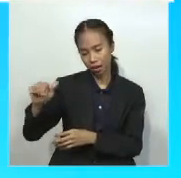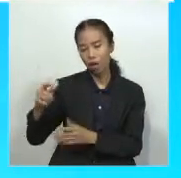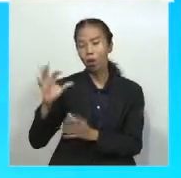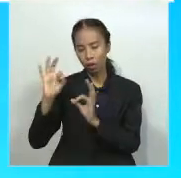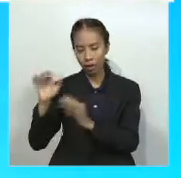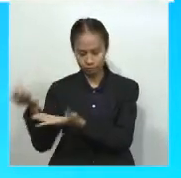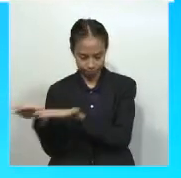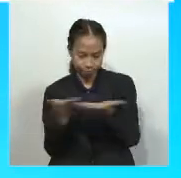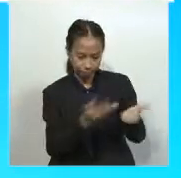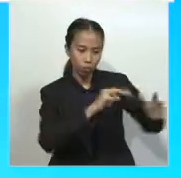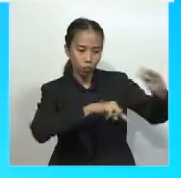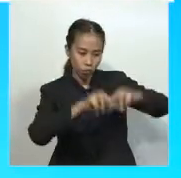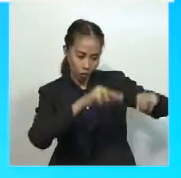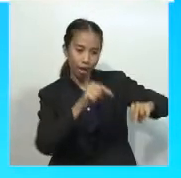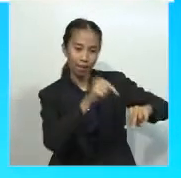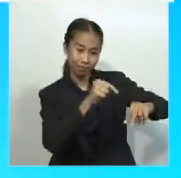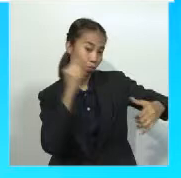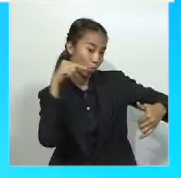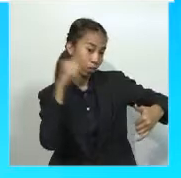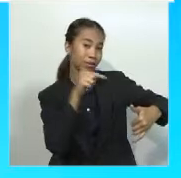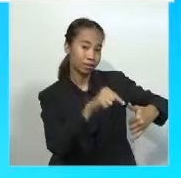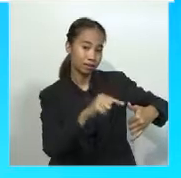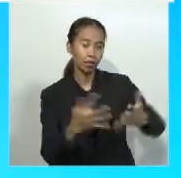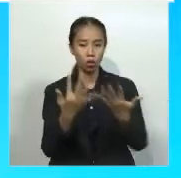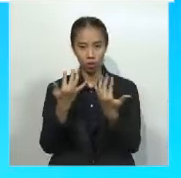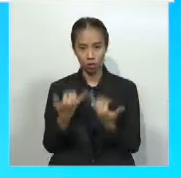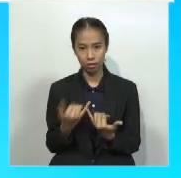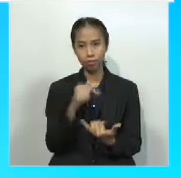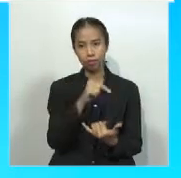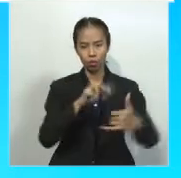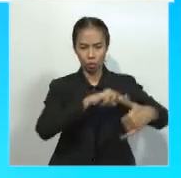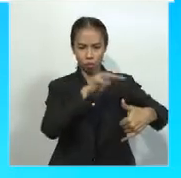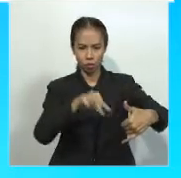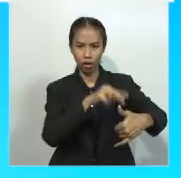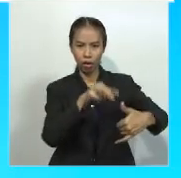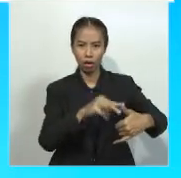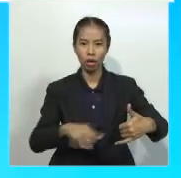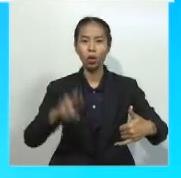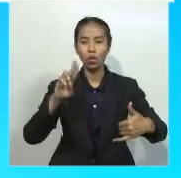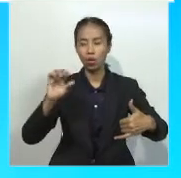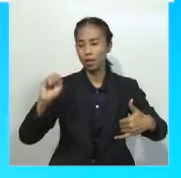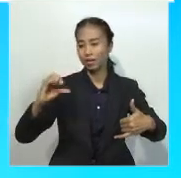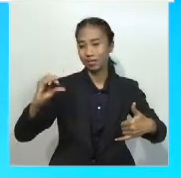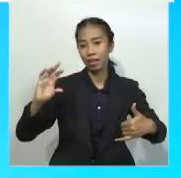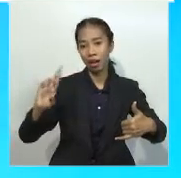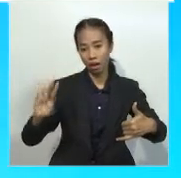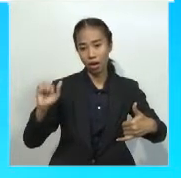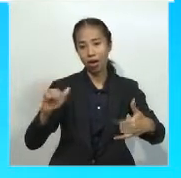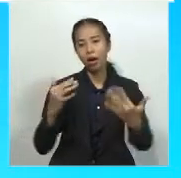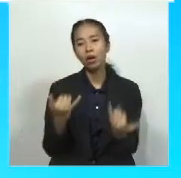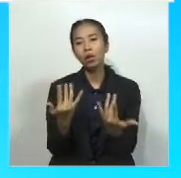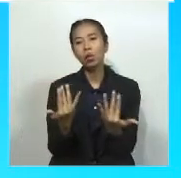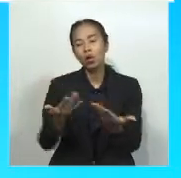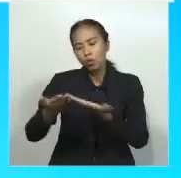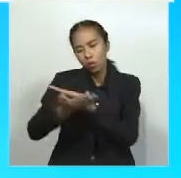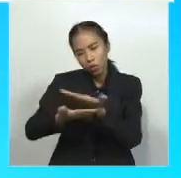ไปดูแลนะครับนะเพราะนั้นวันนี้สถานะของคุณราฮับก็อยู่ในความดูแลนะของ UNHCR อยู่ระหว่างการพิจารณ